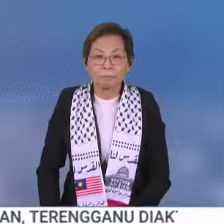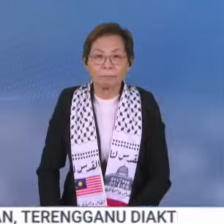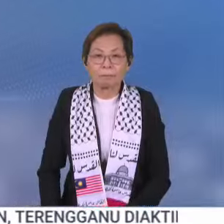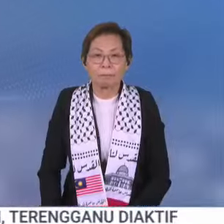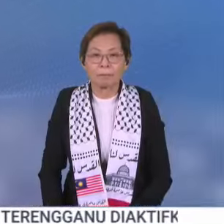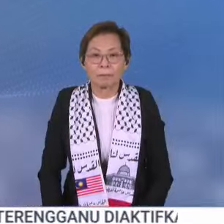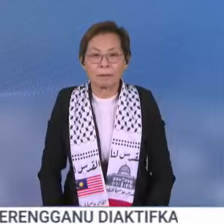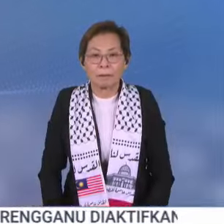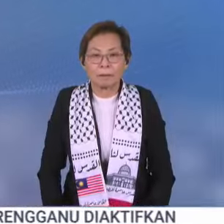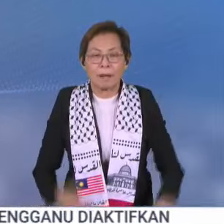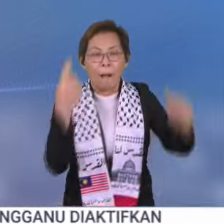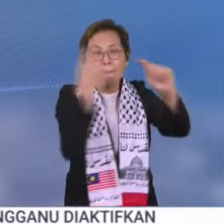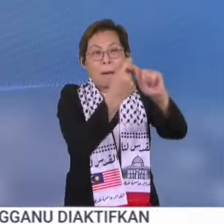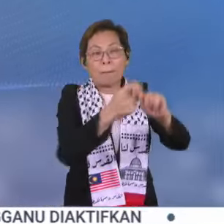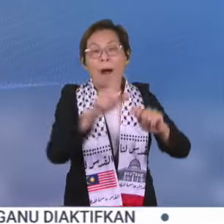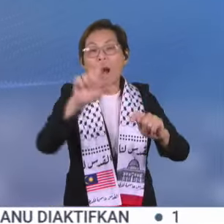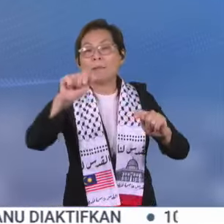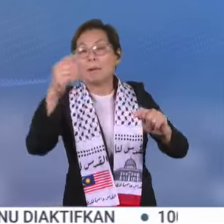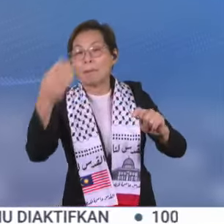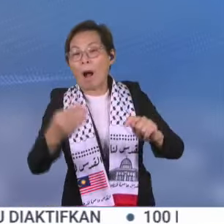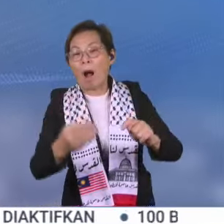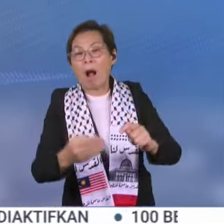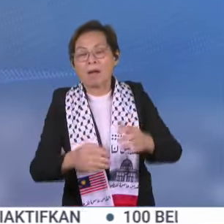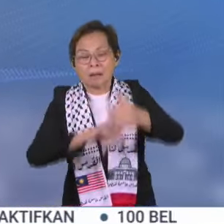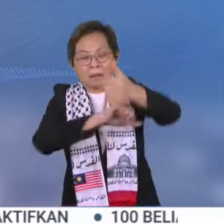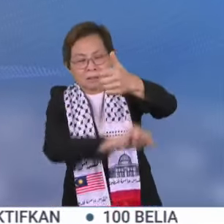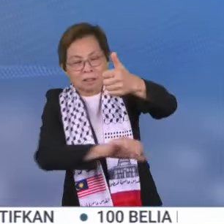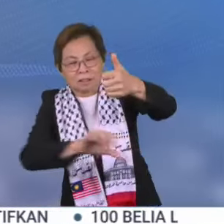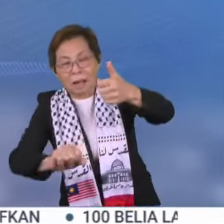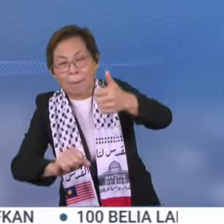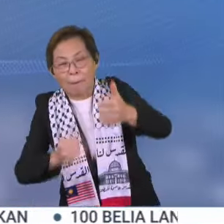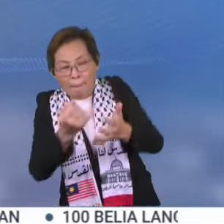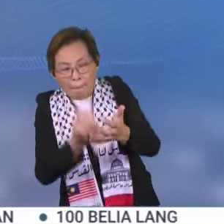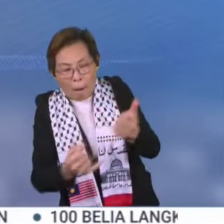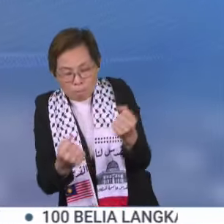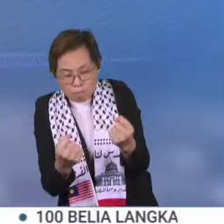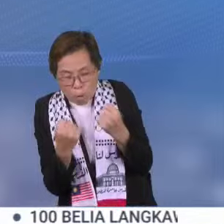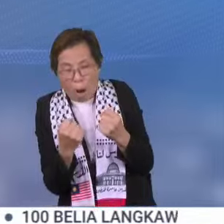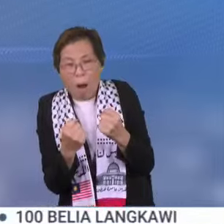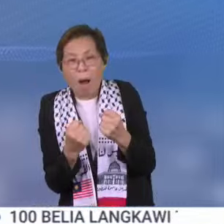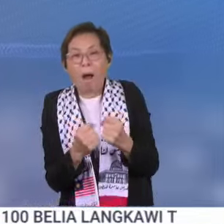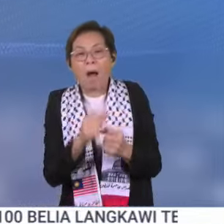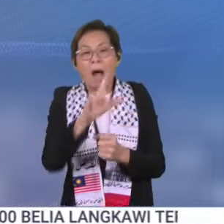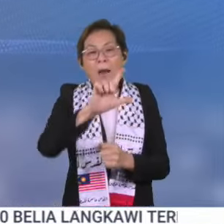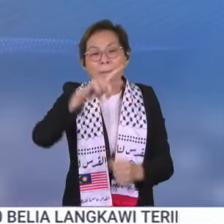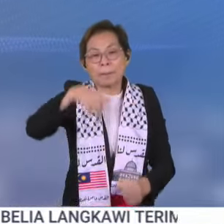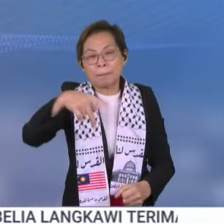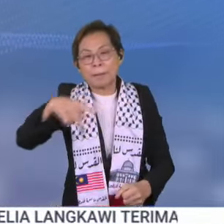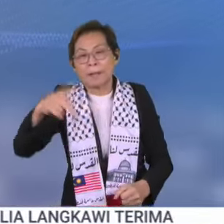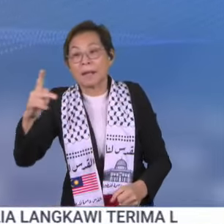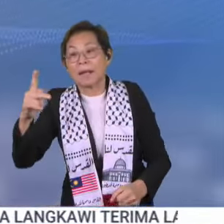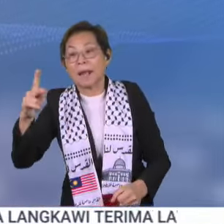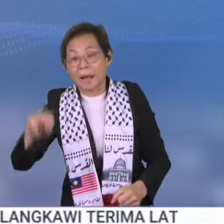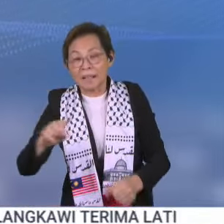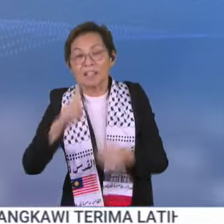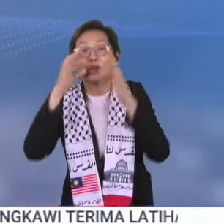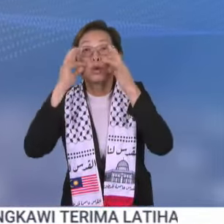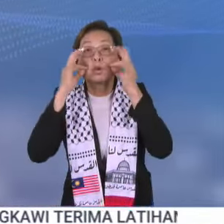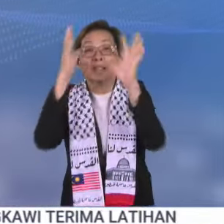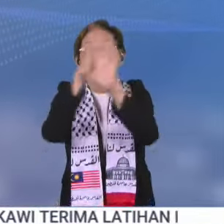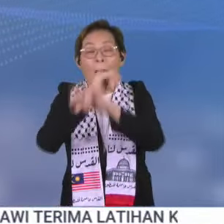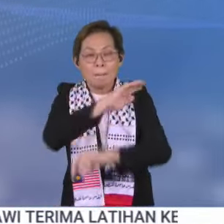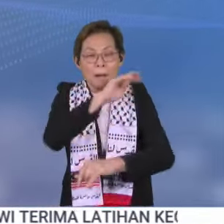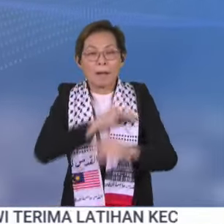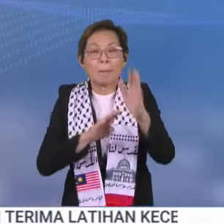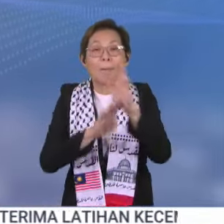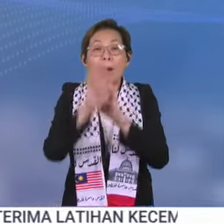semasa B sebah Mak iti di lembaga penduduk dan pembangunan keluarga negara lppkn di Kuching Sarawak menteri